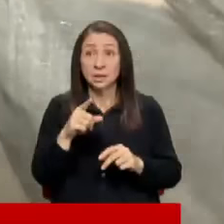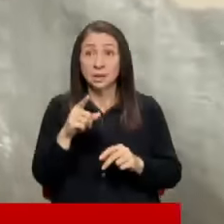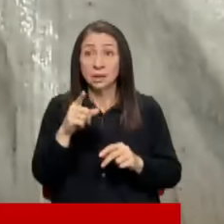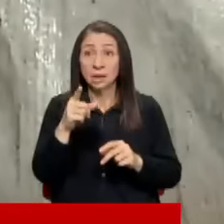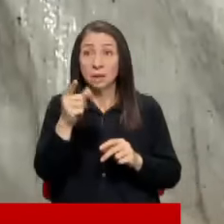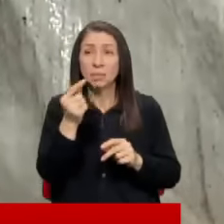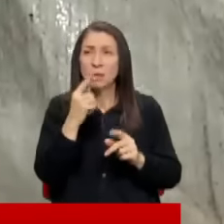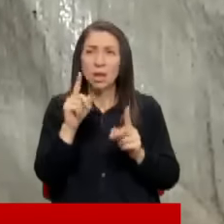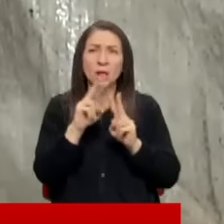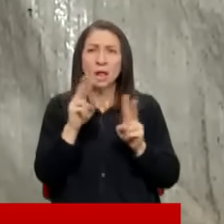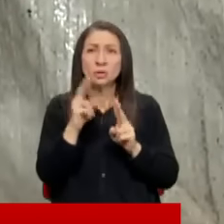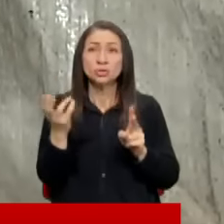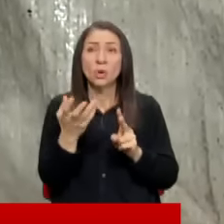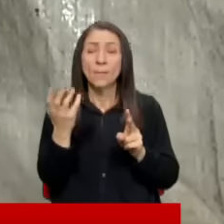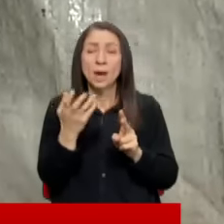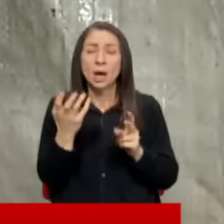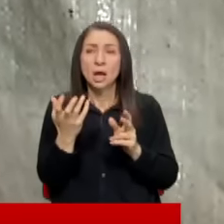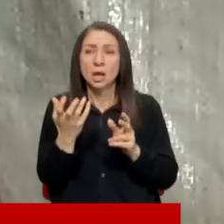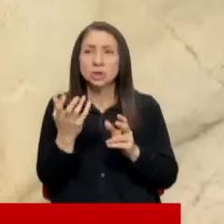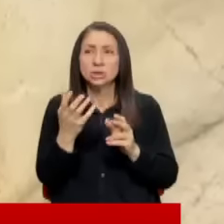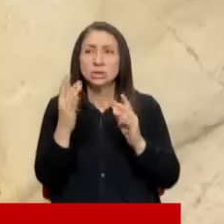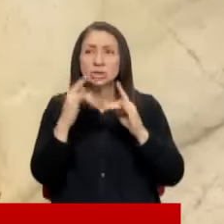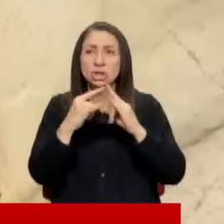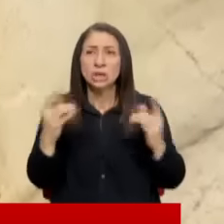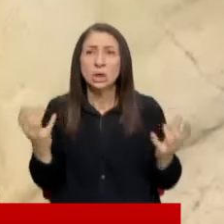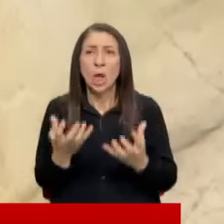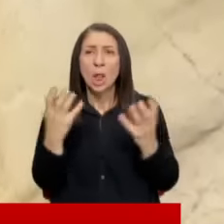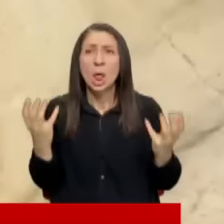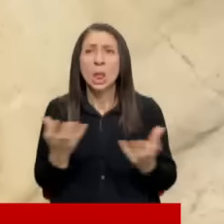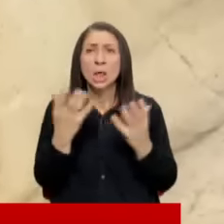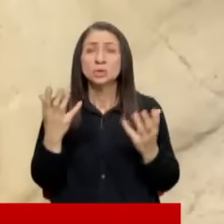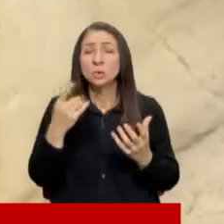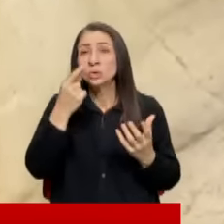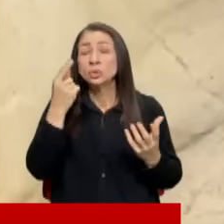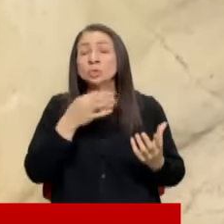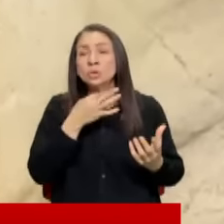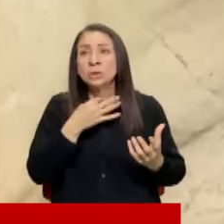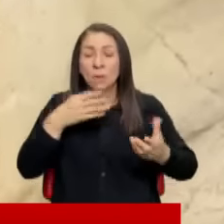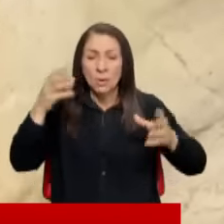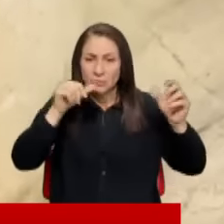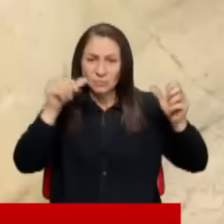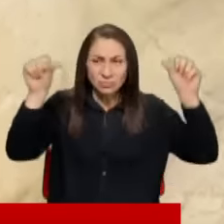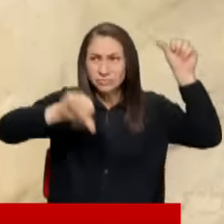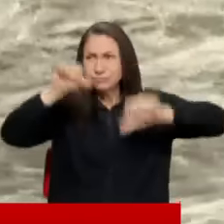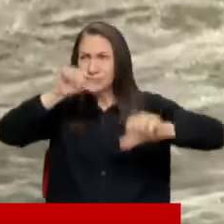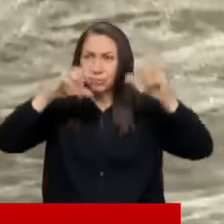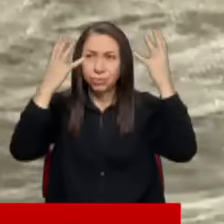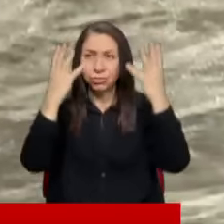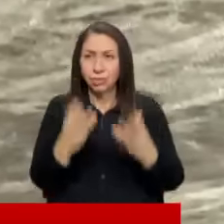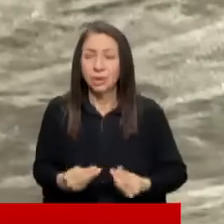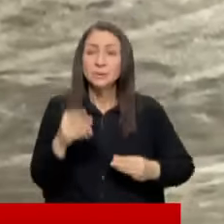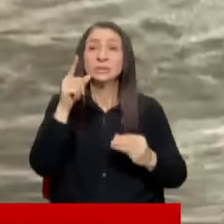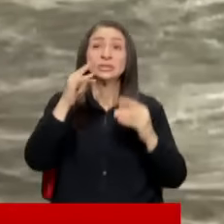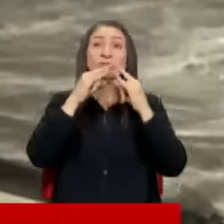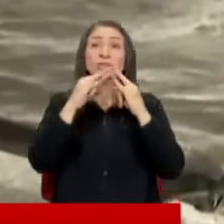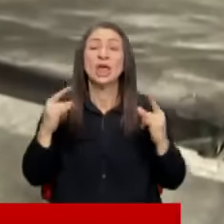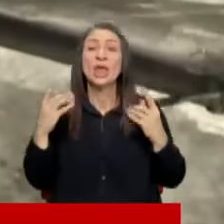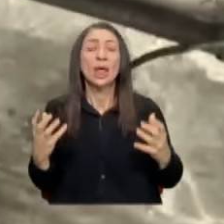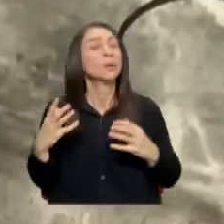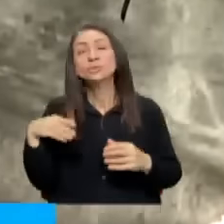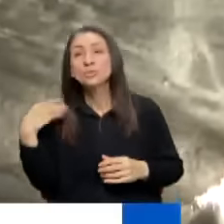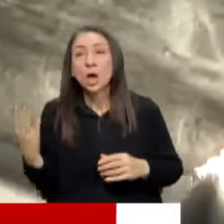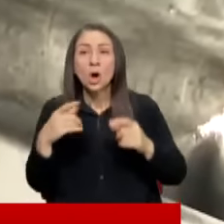yapmış bilmiyorum soba. Yanıyor çadır, çok şükür kendi çabamızla söndürdük onu. Güzey ailesi çadırları